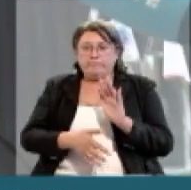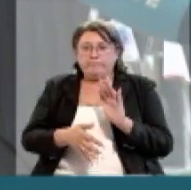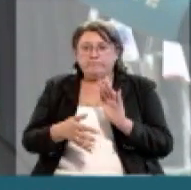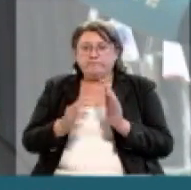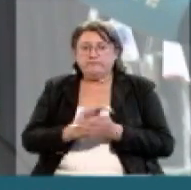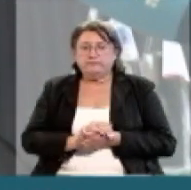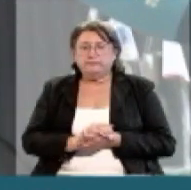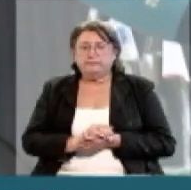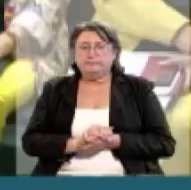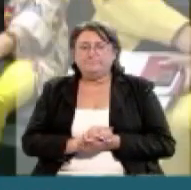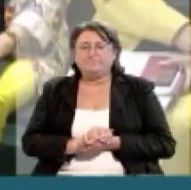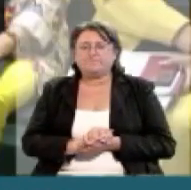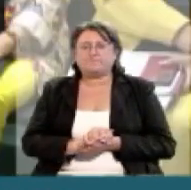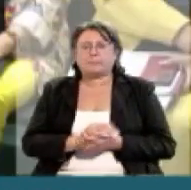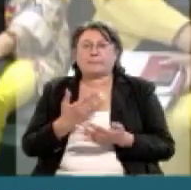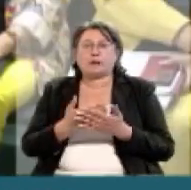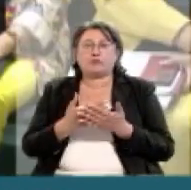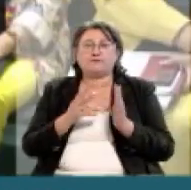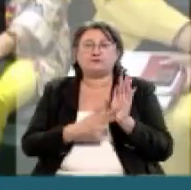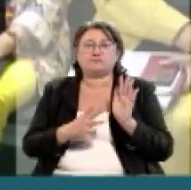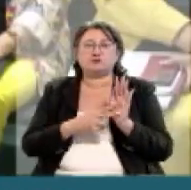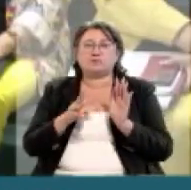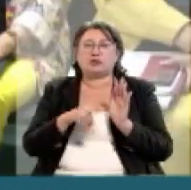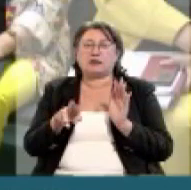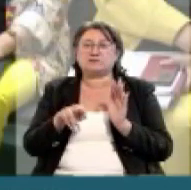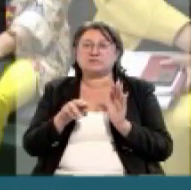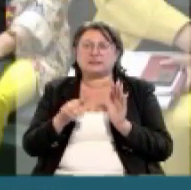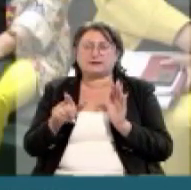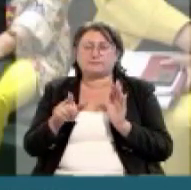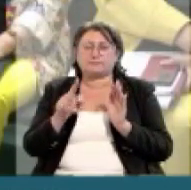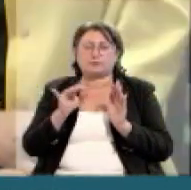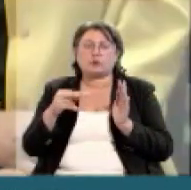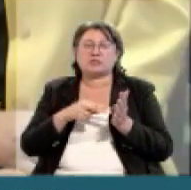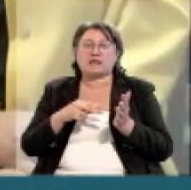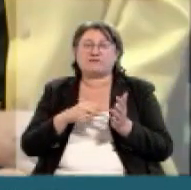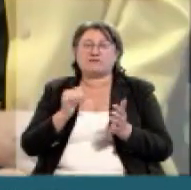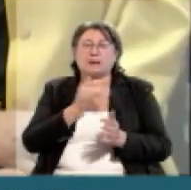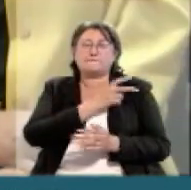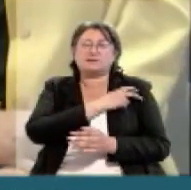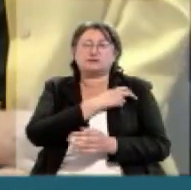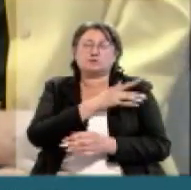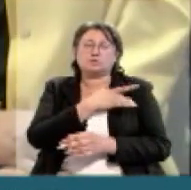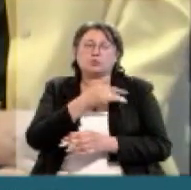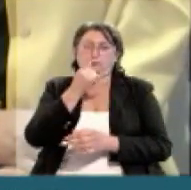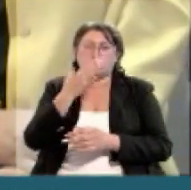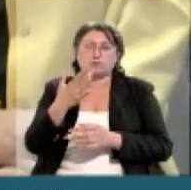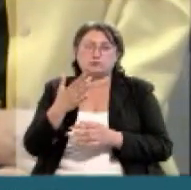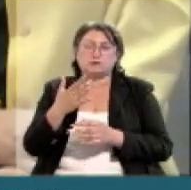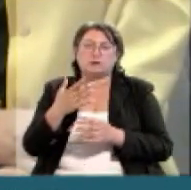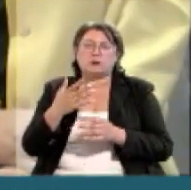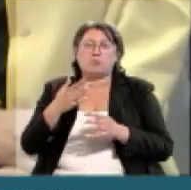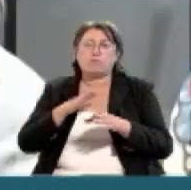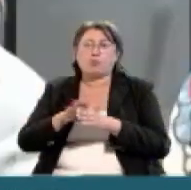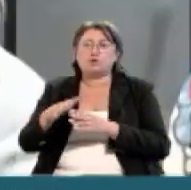медициналық сақтандыру қоры арқылы жүзеге асырылатын шығыстарға тиесілі. Бұл шамамен 88 миллиард теңге. Алайда медициналық